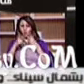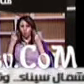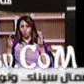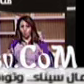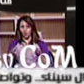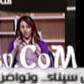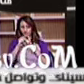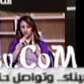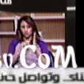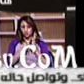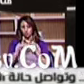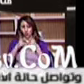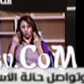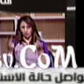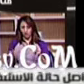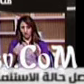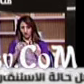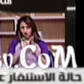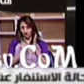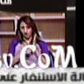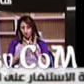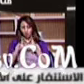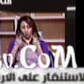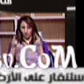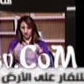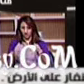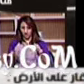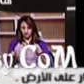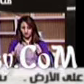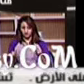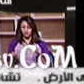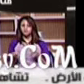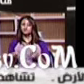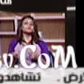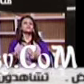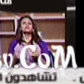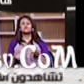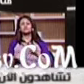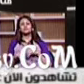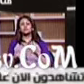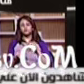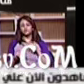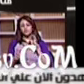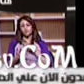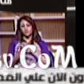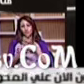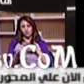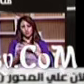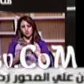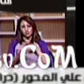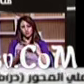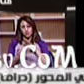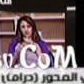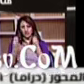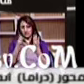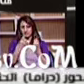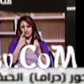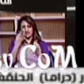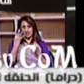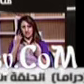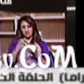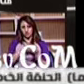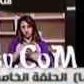عن الدستور دي نقطه مهمه النقطه الثانيه ان احنا عندنا مشكله كبيره جدا ورثناها عبر 30 سنه من ايام مبارك هو